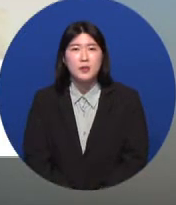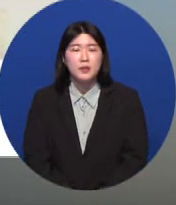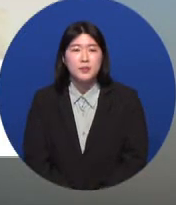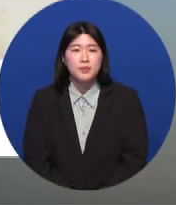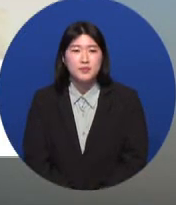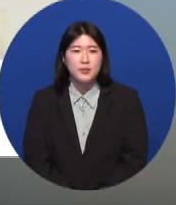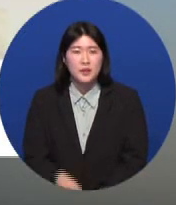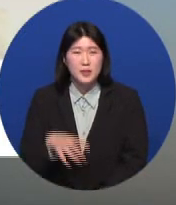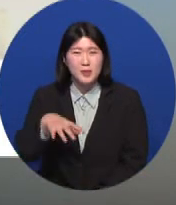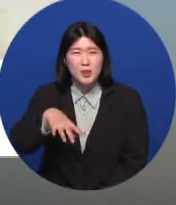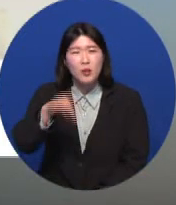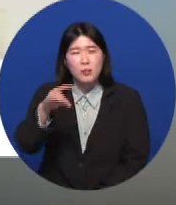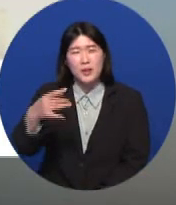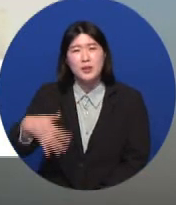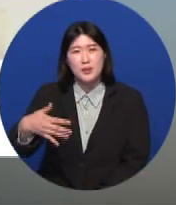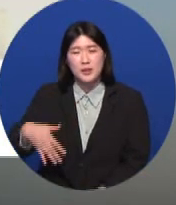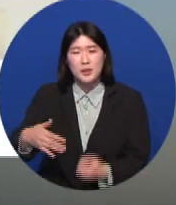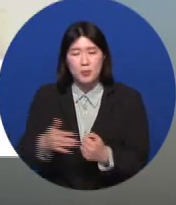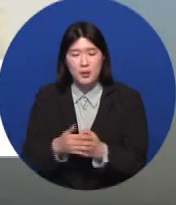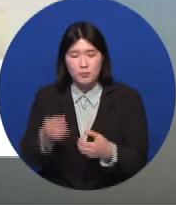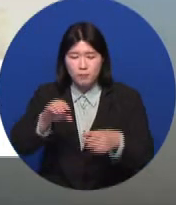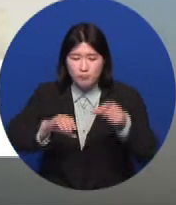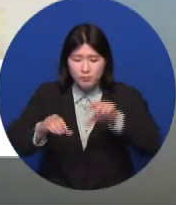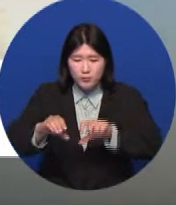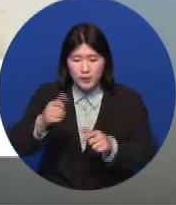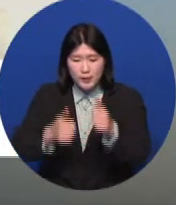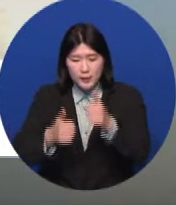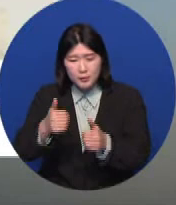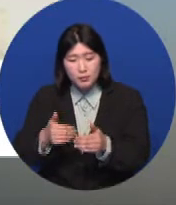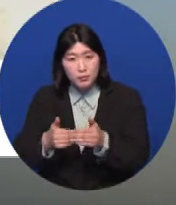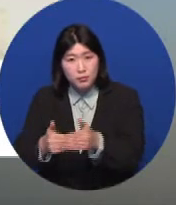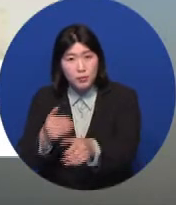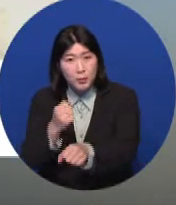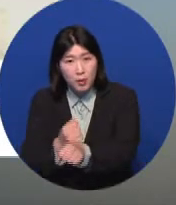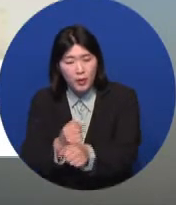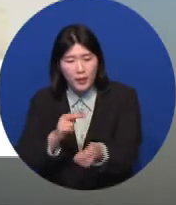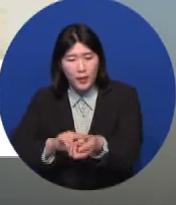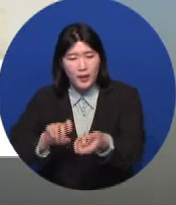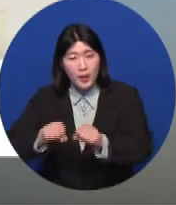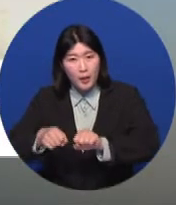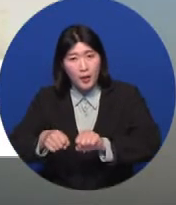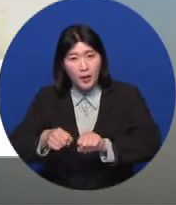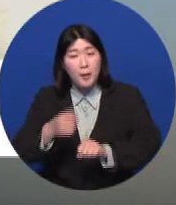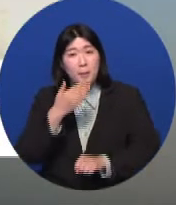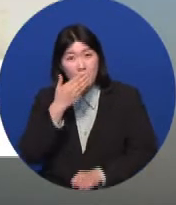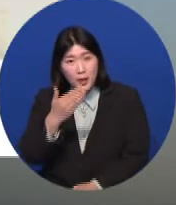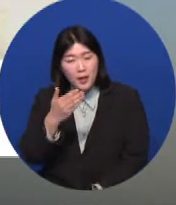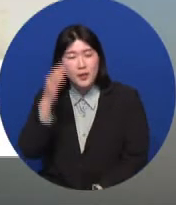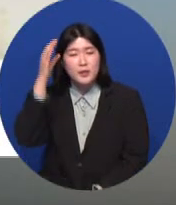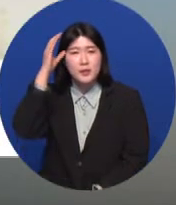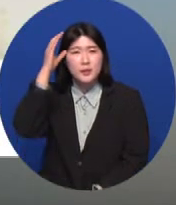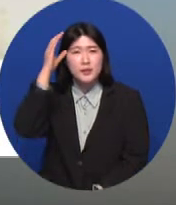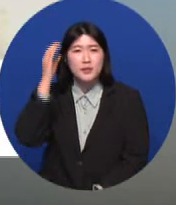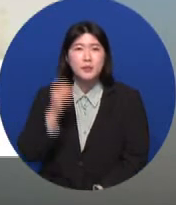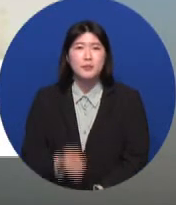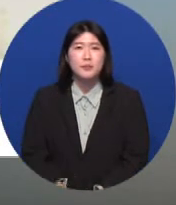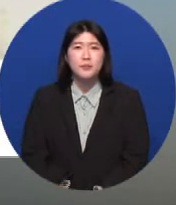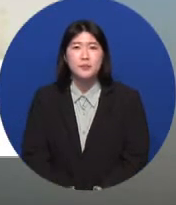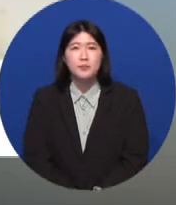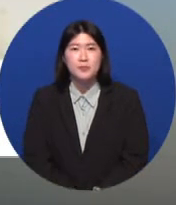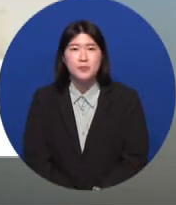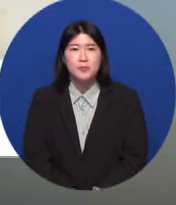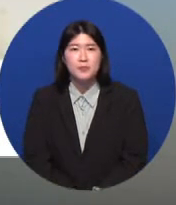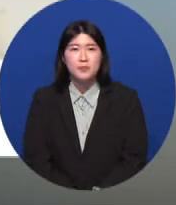아직 초기 연구 단계지만 임상시험의 나서게 된다면 한약치료 제가 등장할 수 있을 전망입니다 김유미 기자의